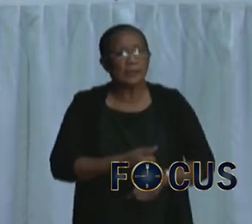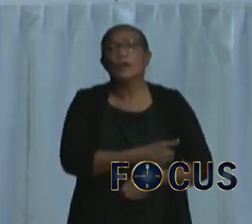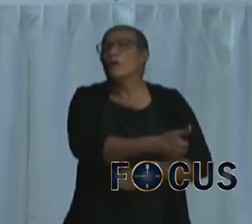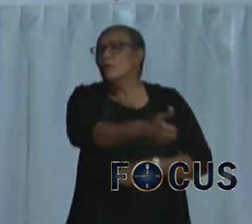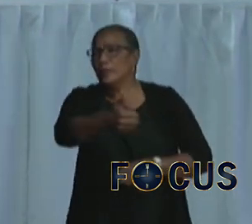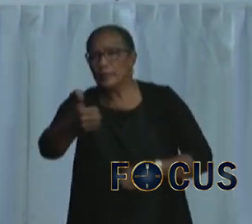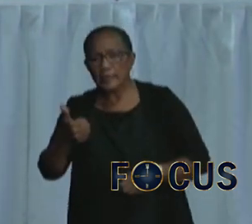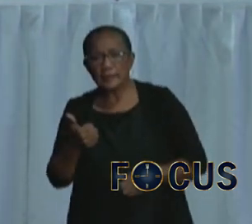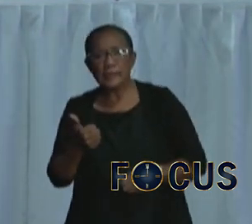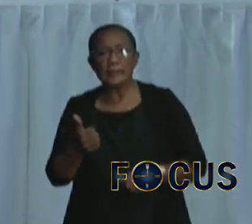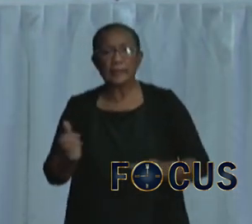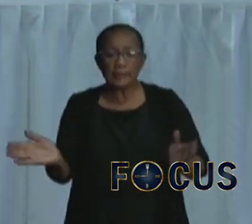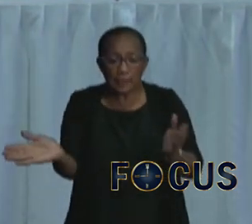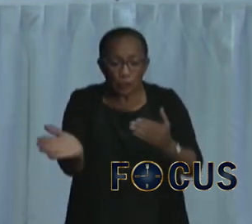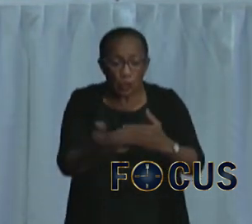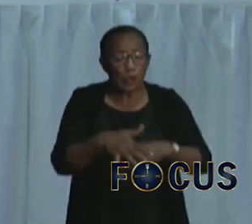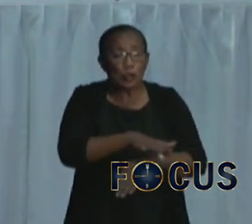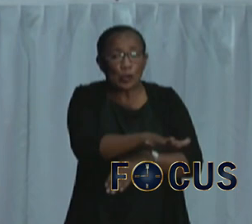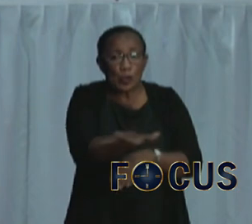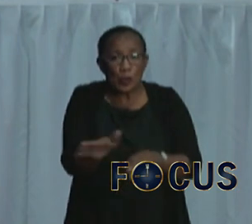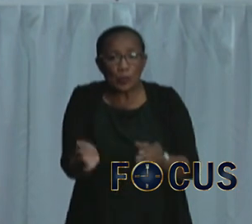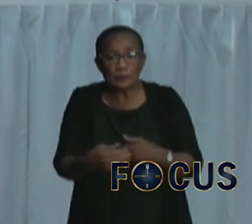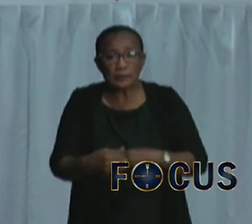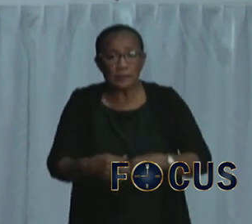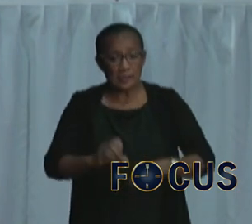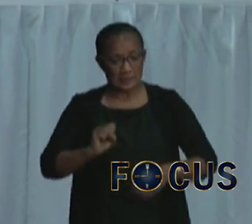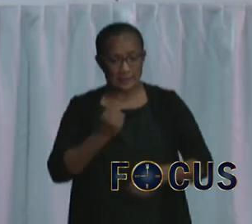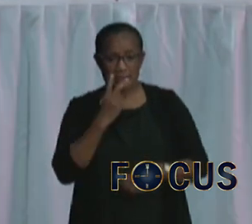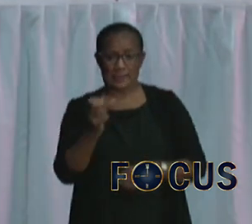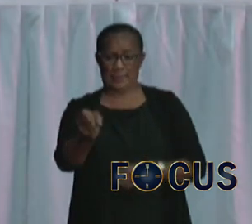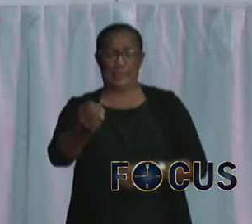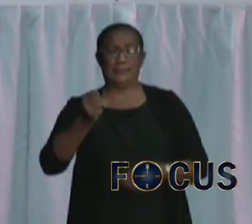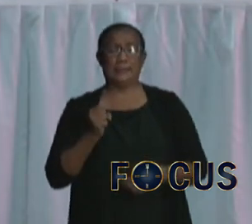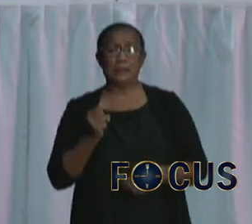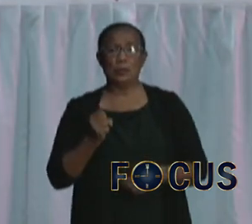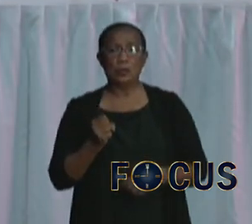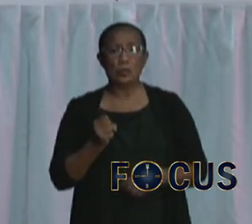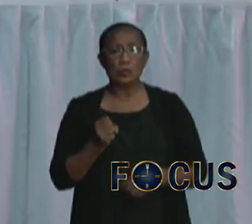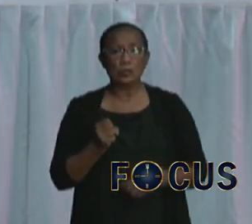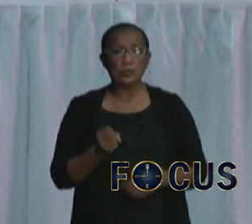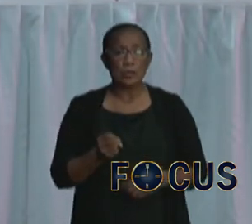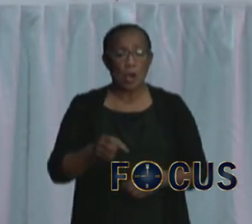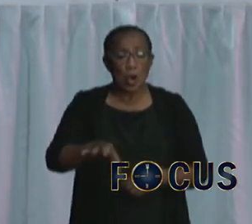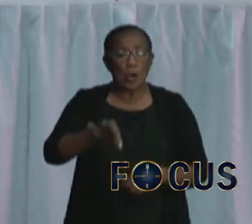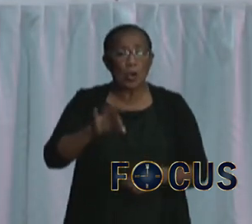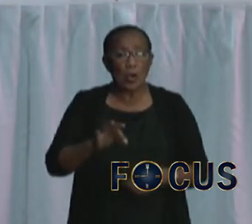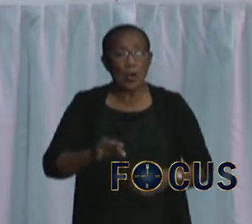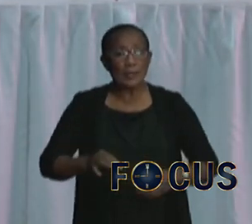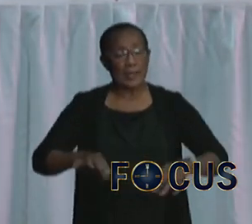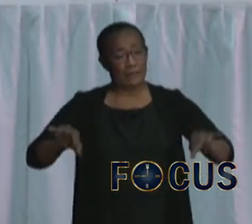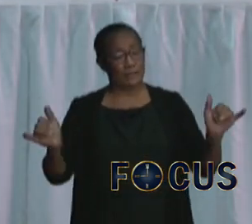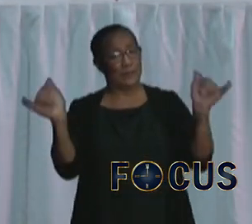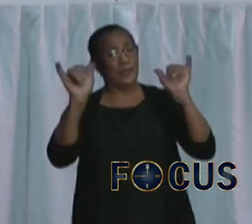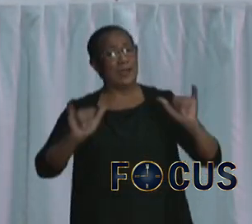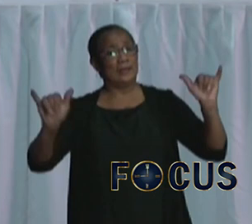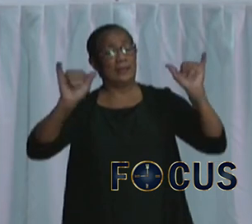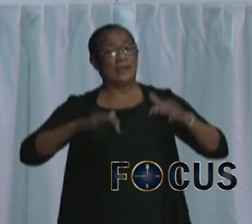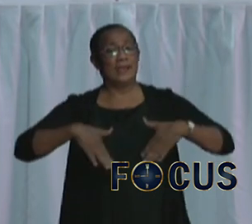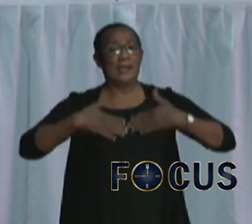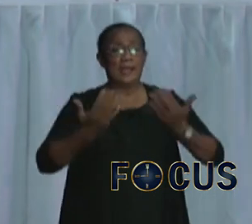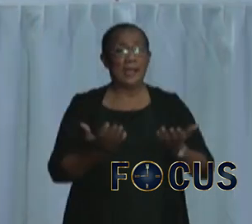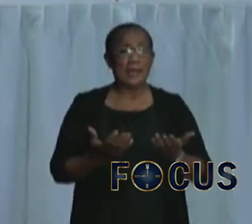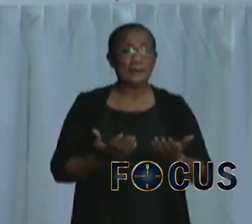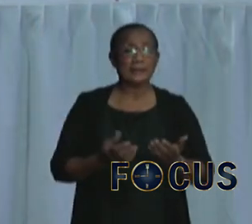in afgesloten ruimten zitten. Ik zie hier staan casino's, gok- en vermakelijkheidsgelegenheden, bars,